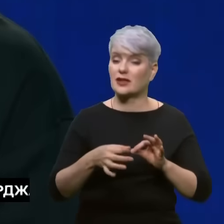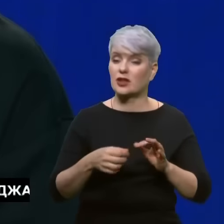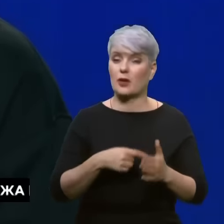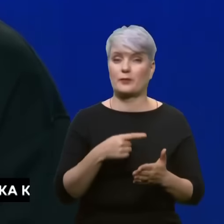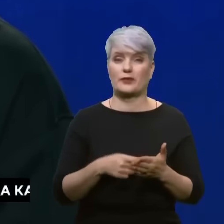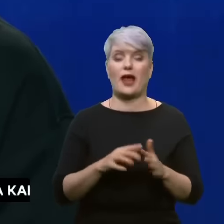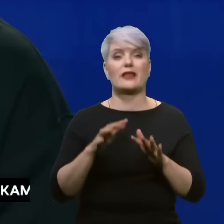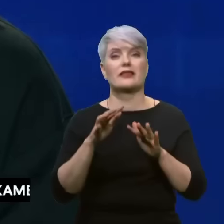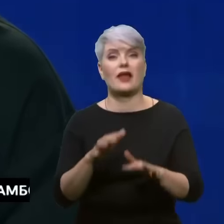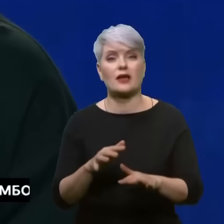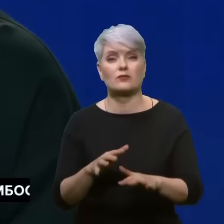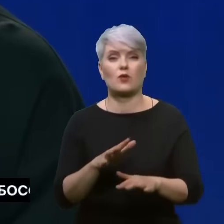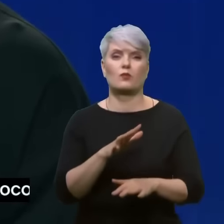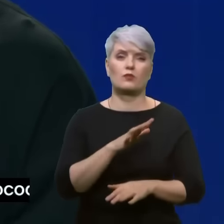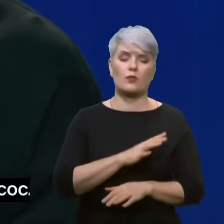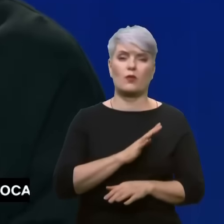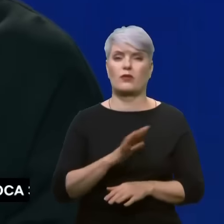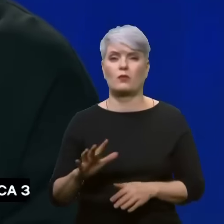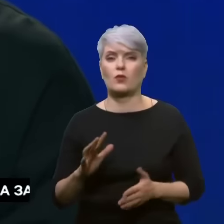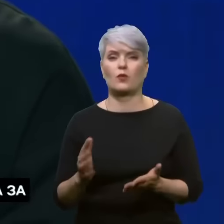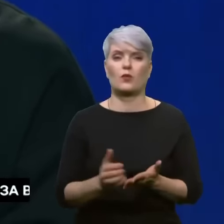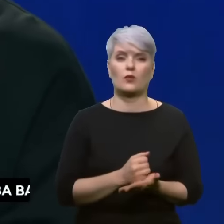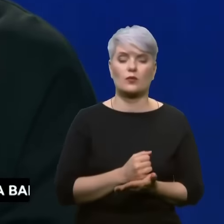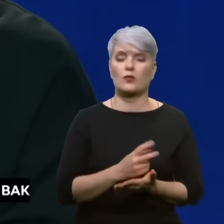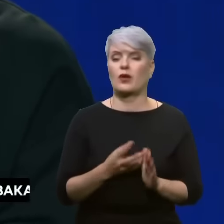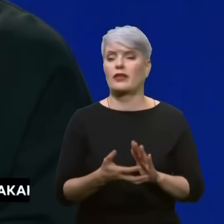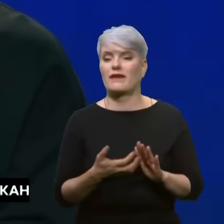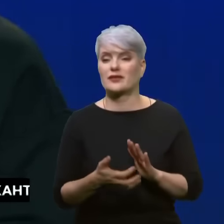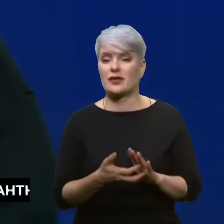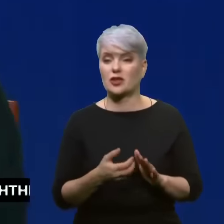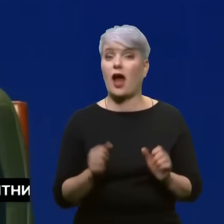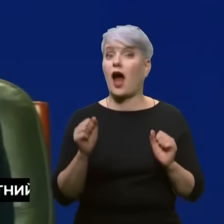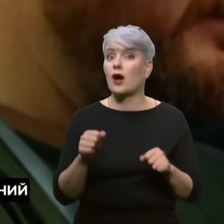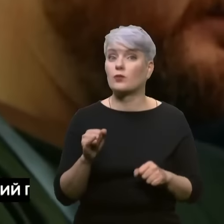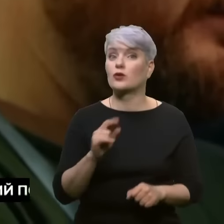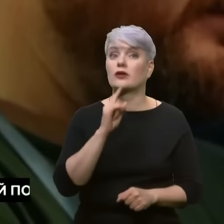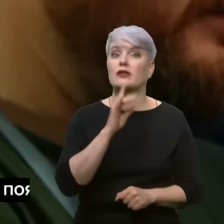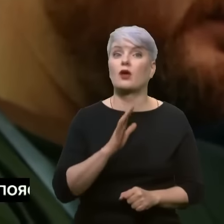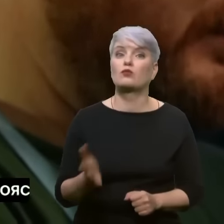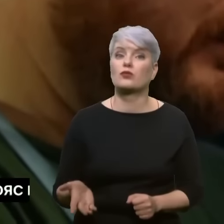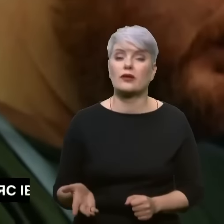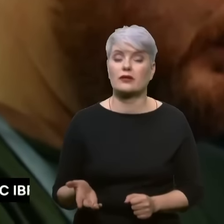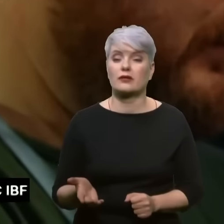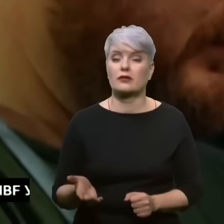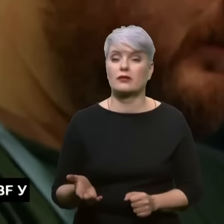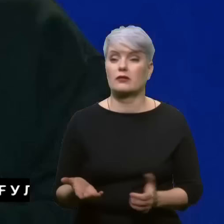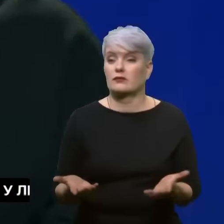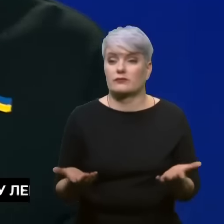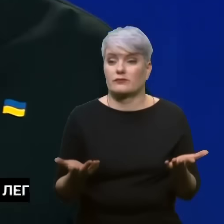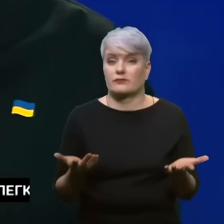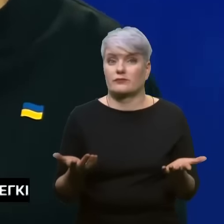наступ. Щось було, чогось не було. Щось дійшло, чогось не вистачає. А може і не буде його. Тобто